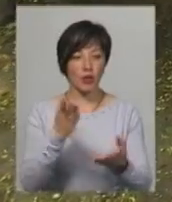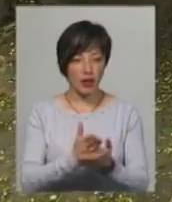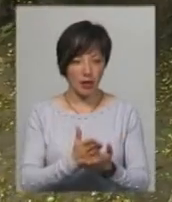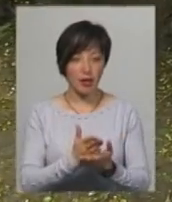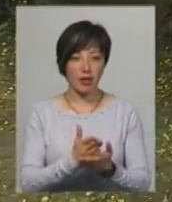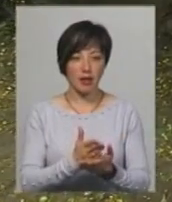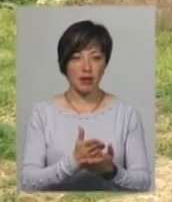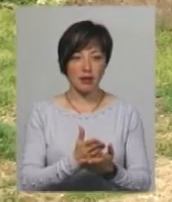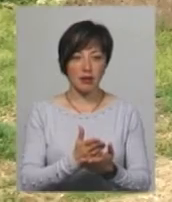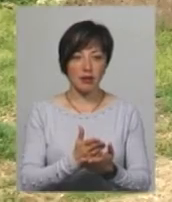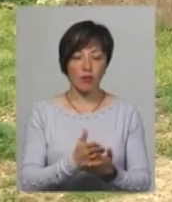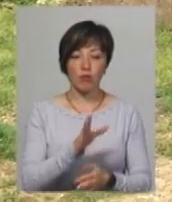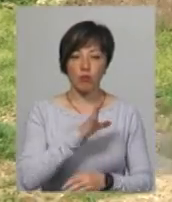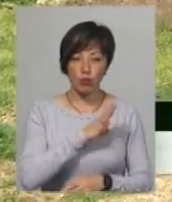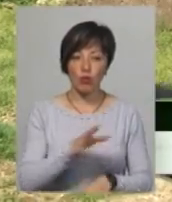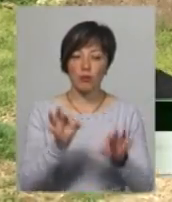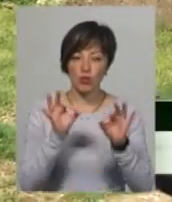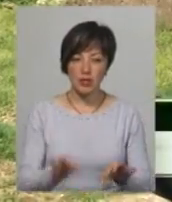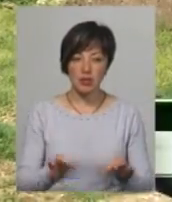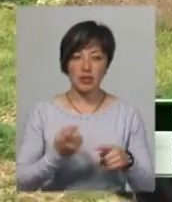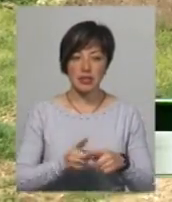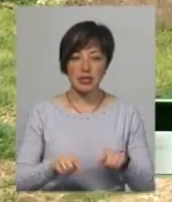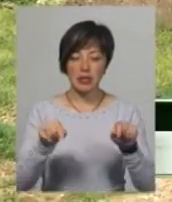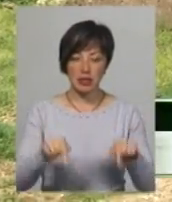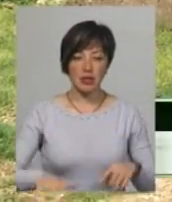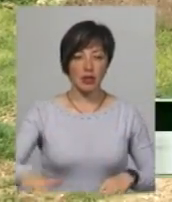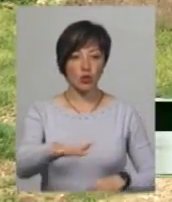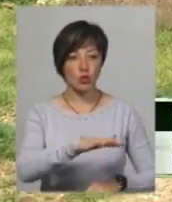від надгробків. Було б ж доцільно тут, на цій території,